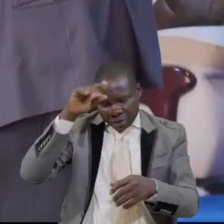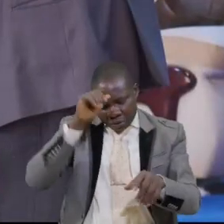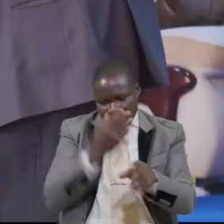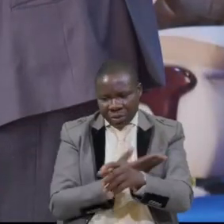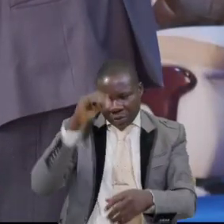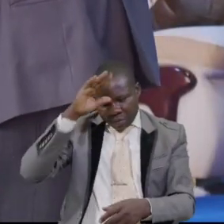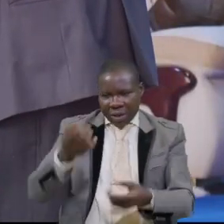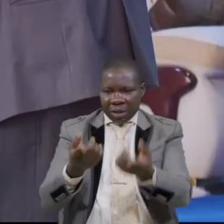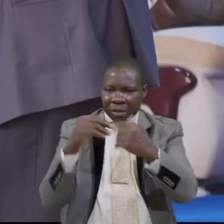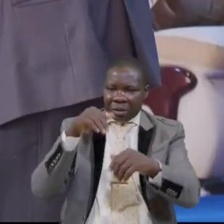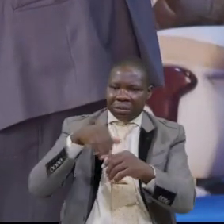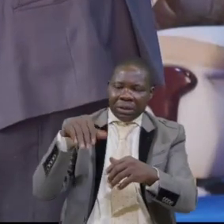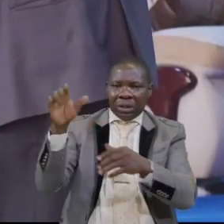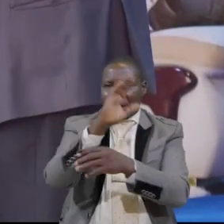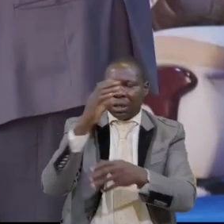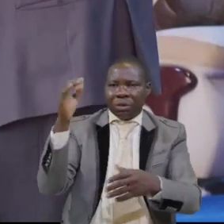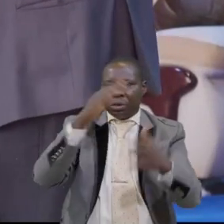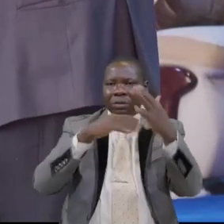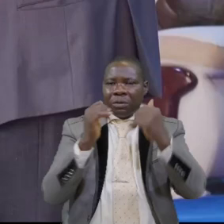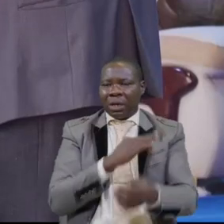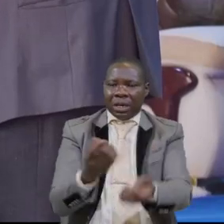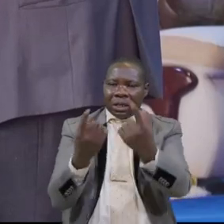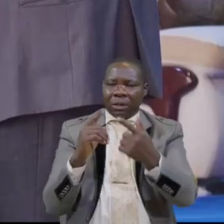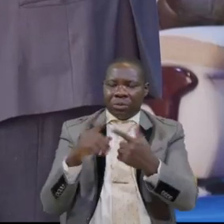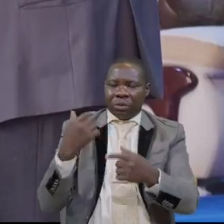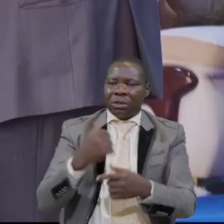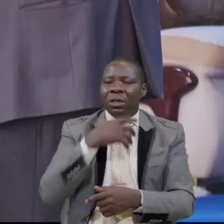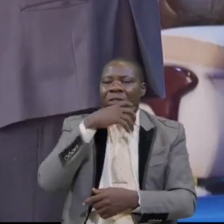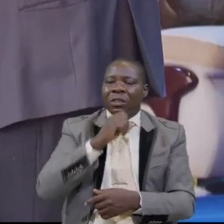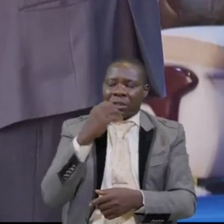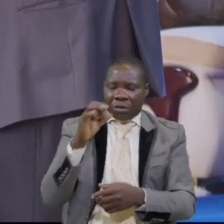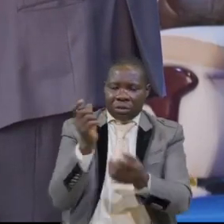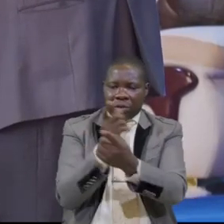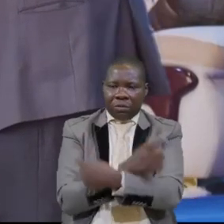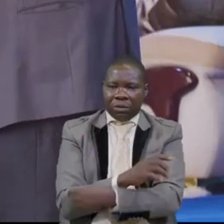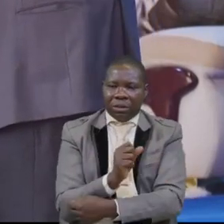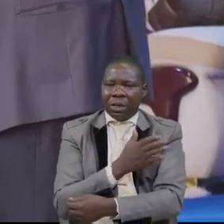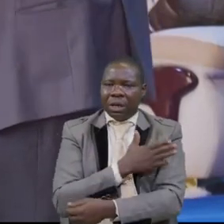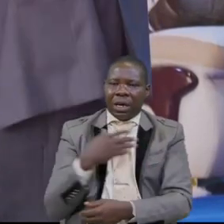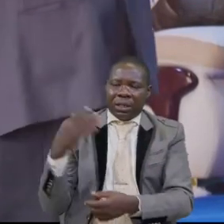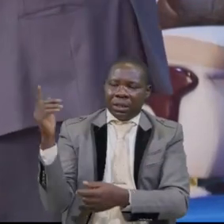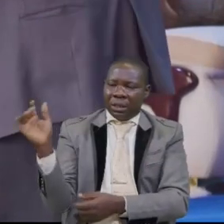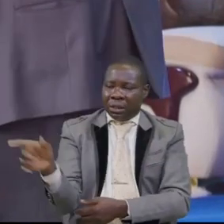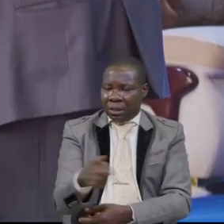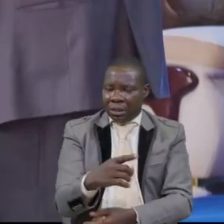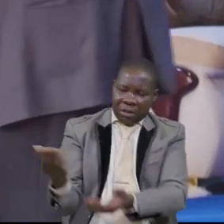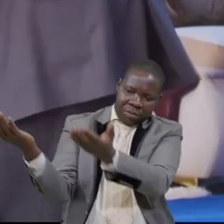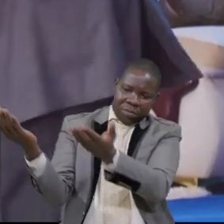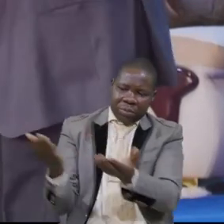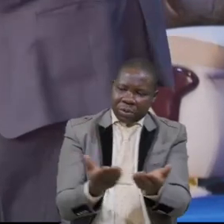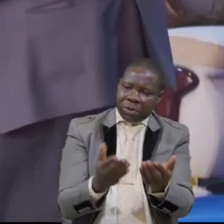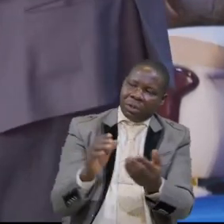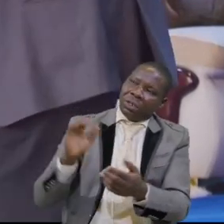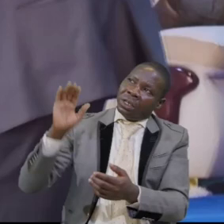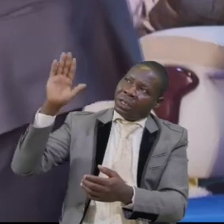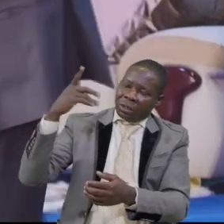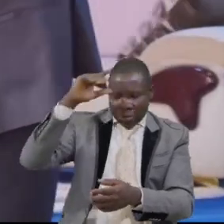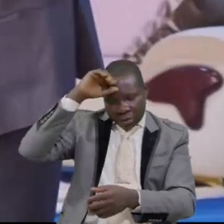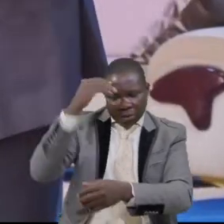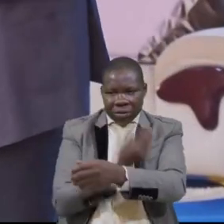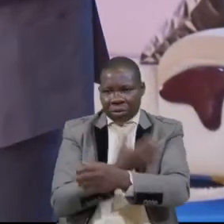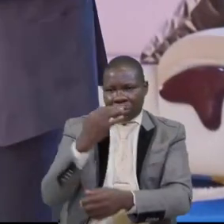Il s'avança vers l'ancien des jours, et on le fit approcher de lui. Le fils de l'homme, on s'est